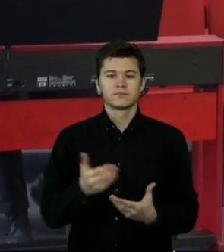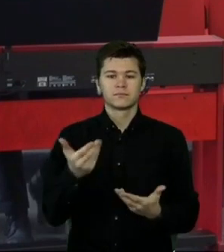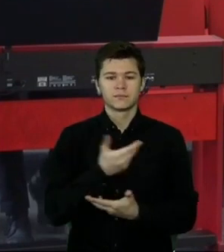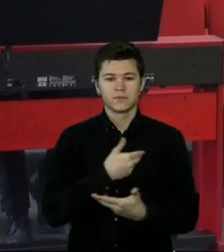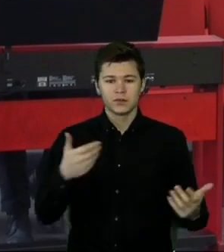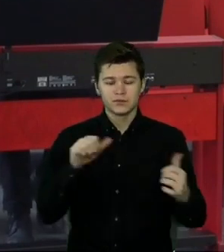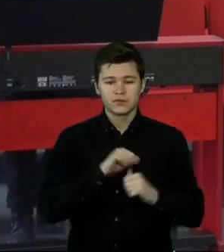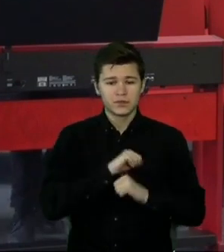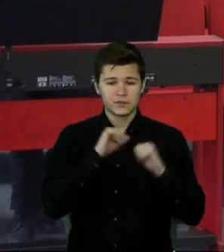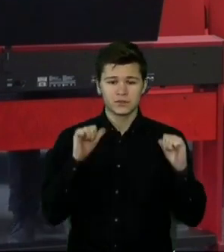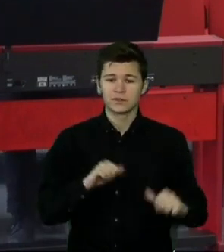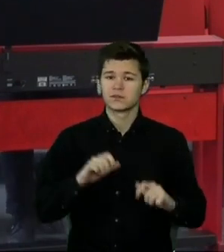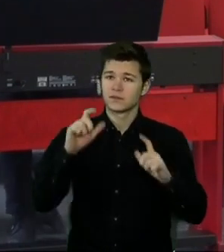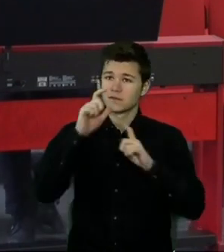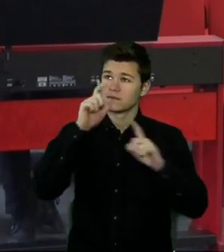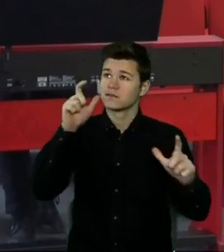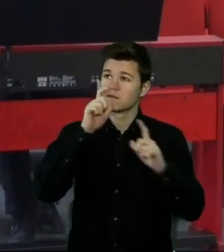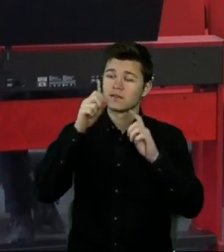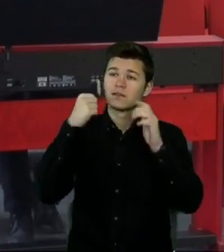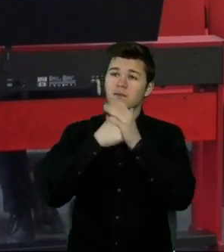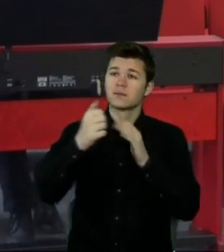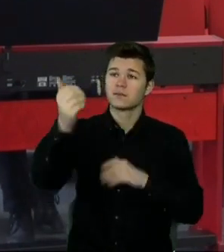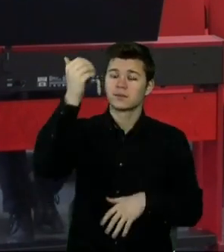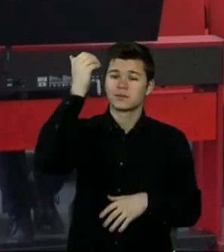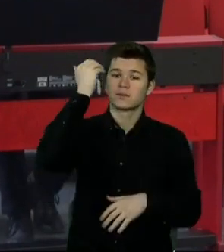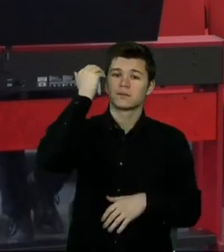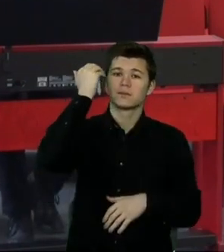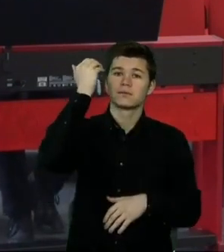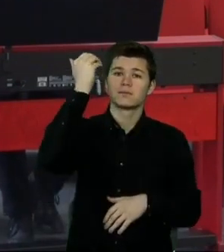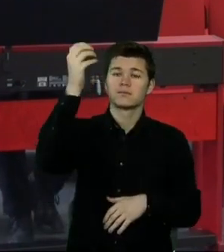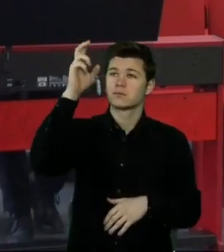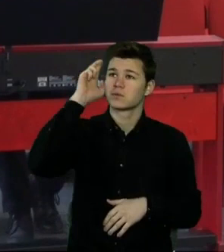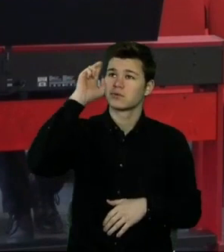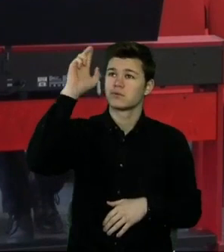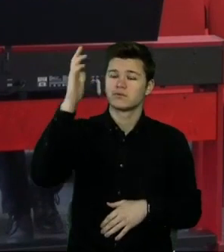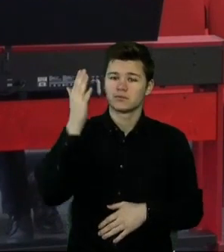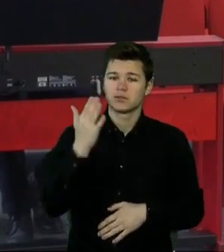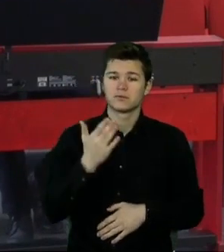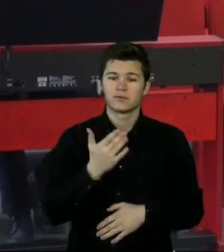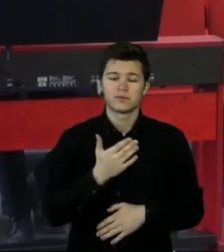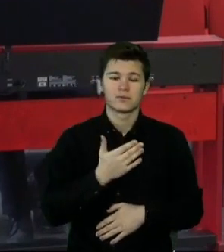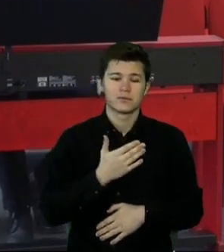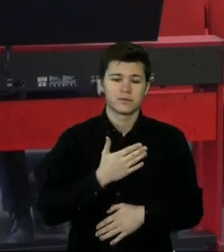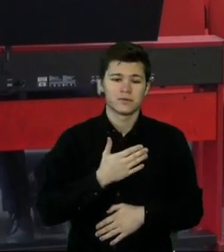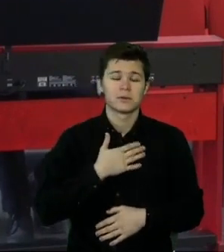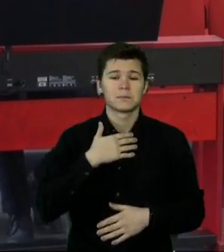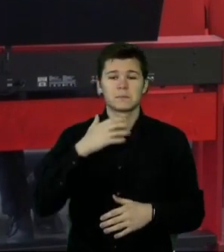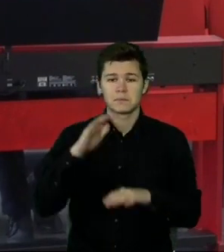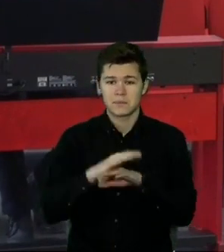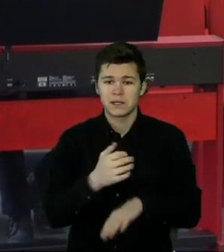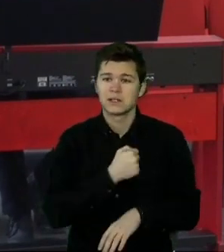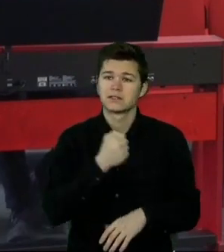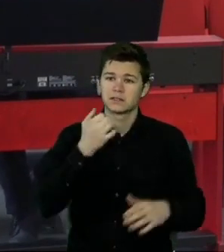наші серця кличуть до тебе, о Боже наш,